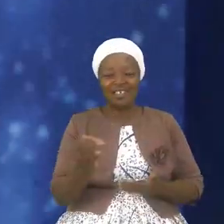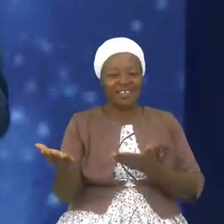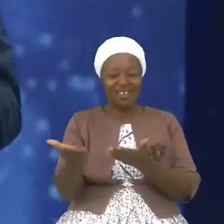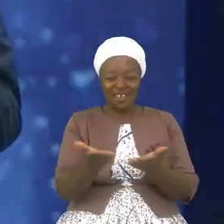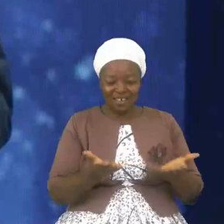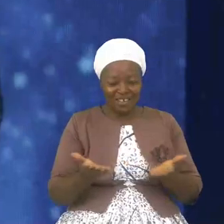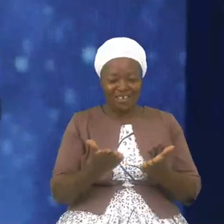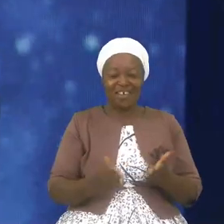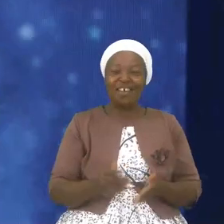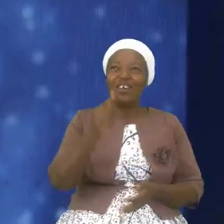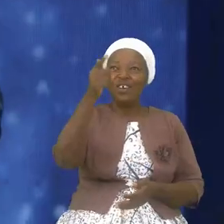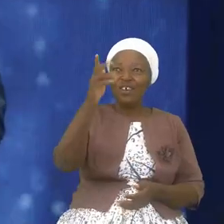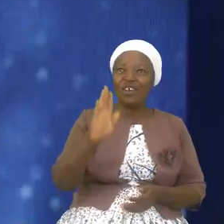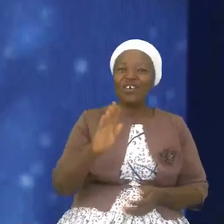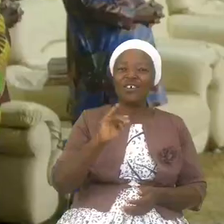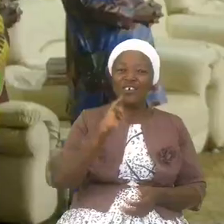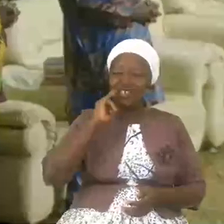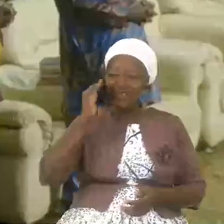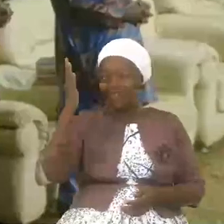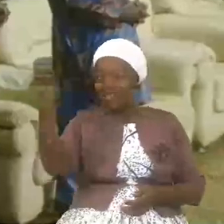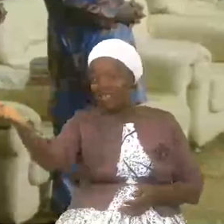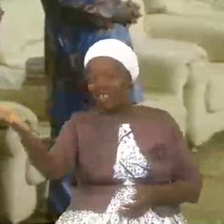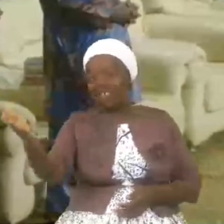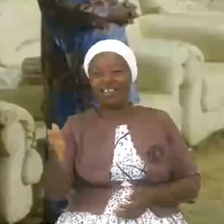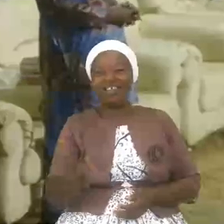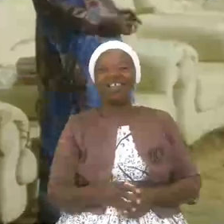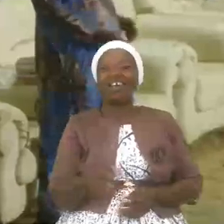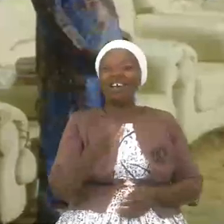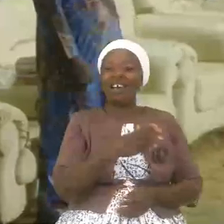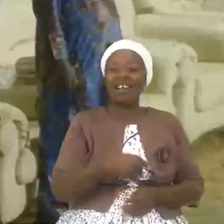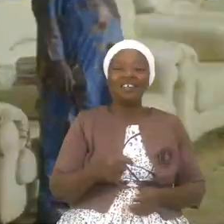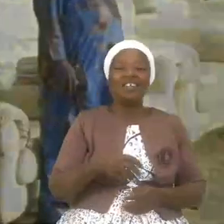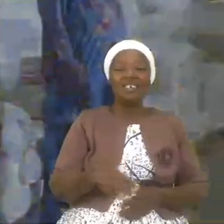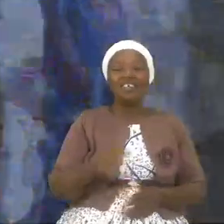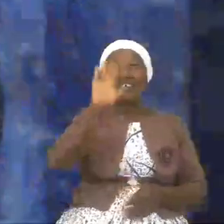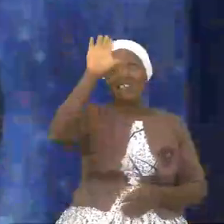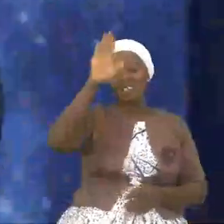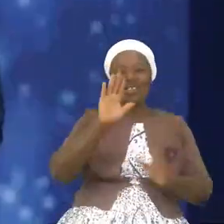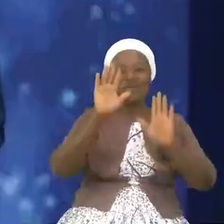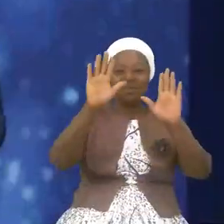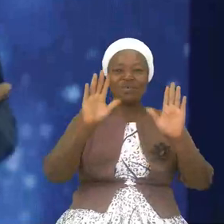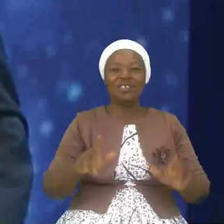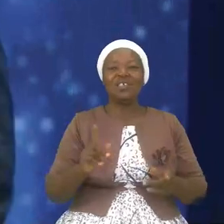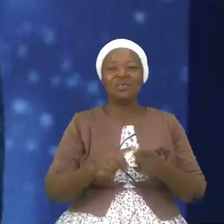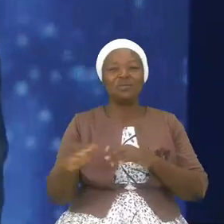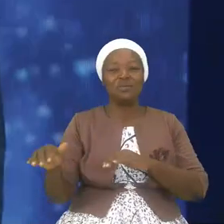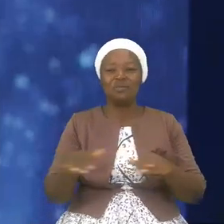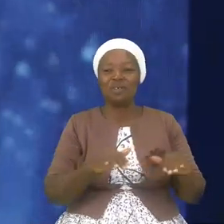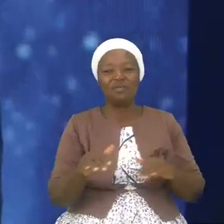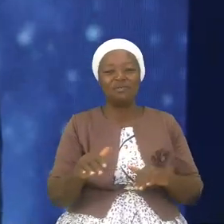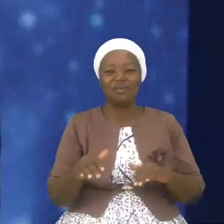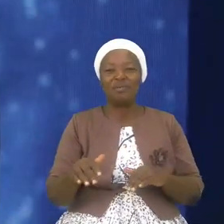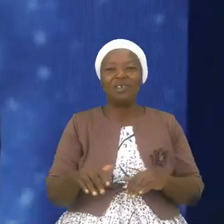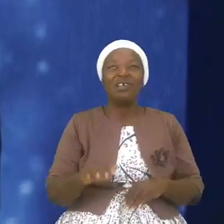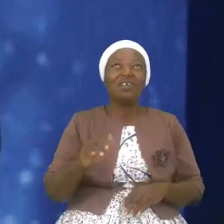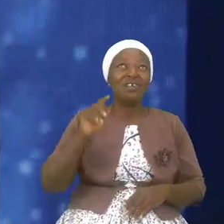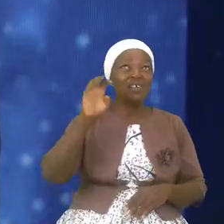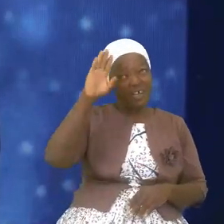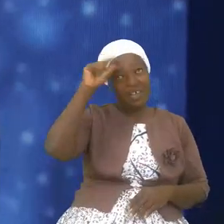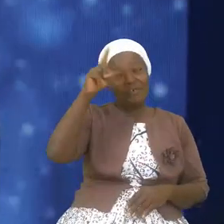ici. Dieu est là-bas. Ses prodiges pour les accomplir. Et